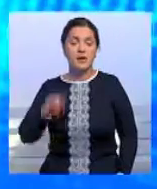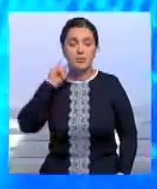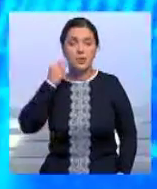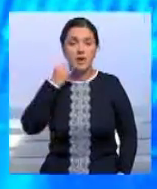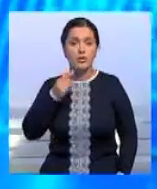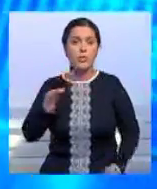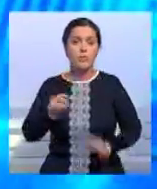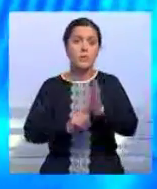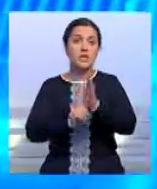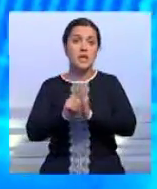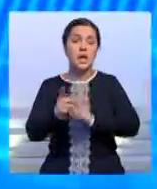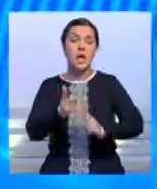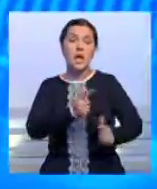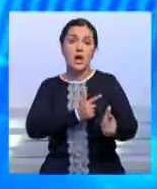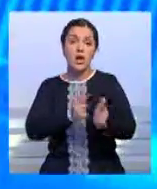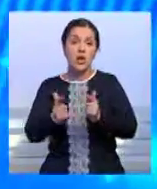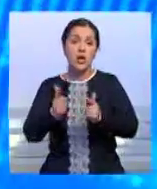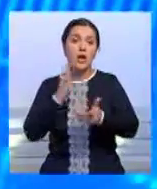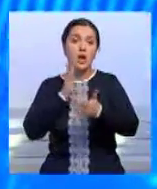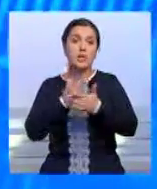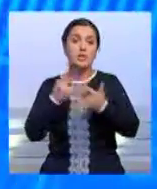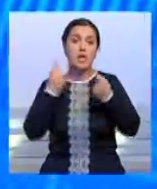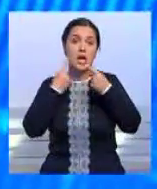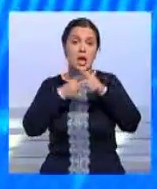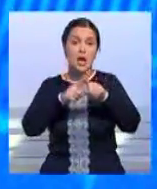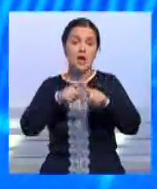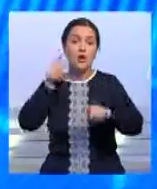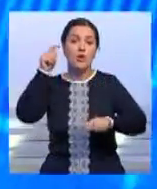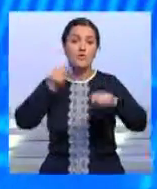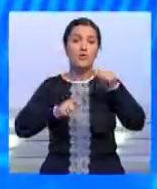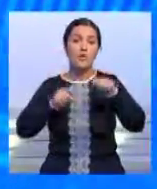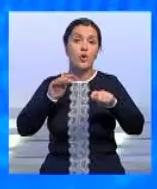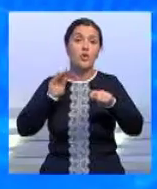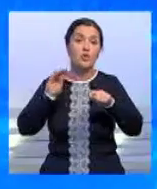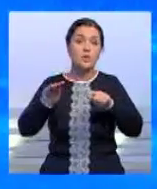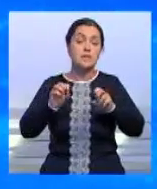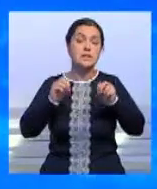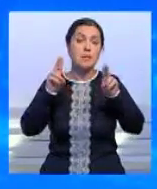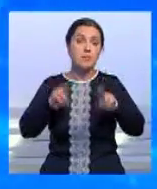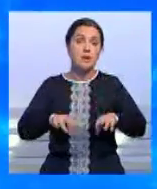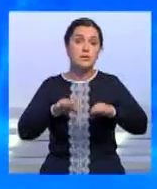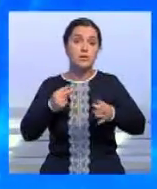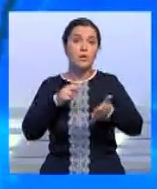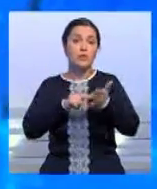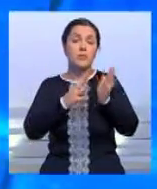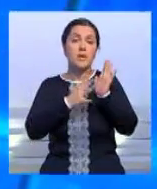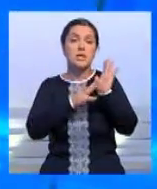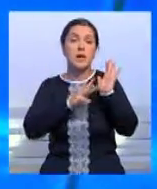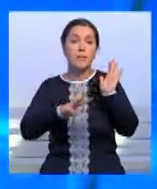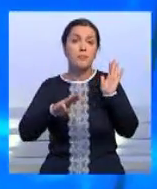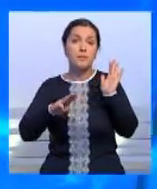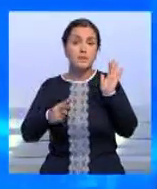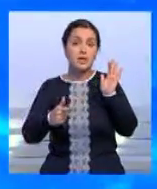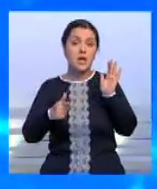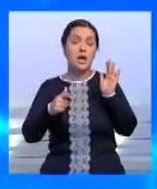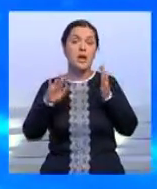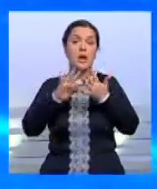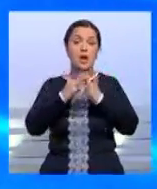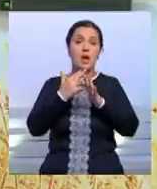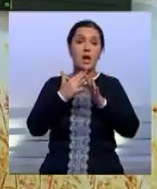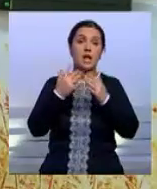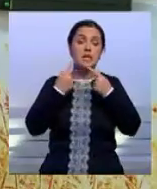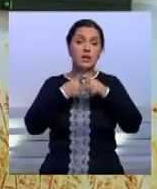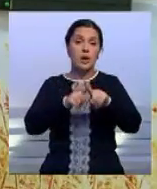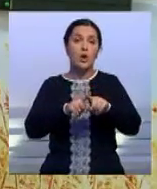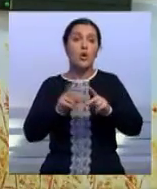В Павлодарской области начали готовить операторов и механизаторов дождевальной установки. Спецмашину стоимостью 9 миллионов тенге Актугайскому агротехническому